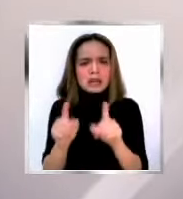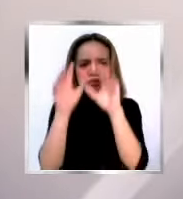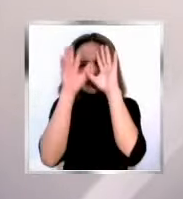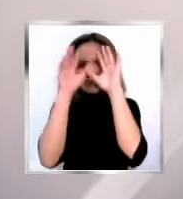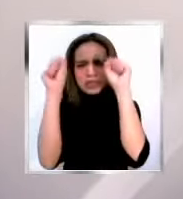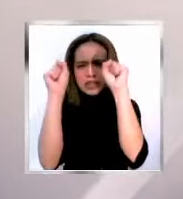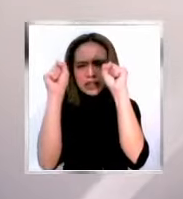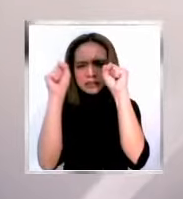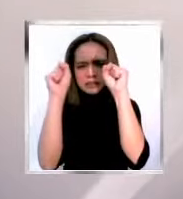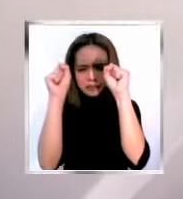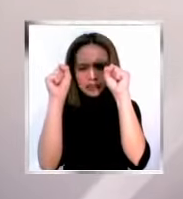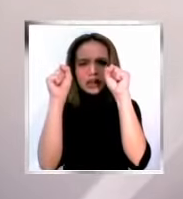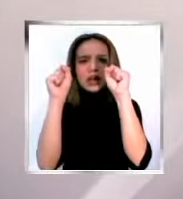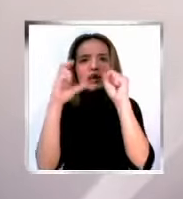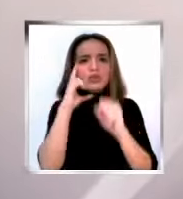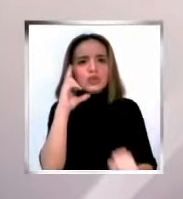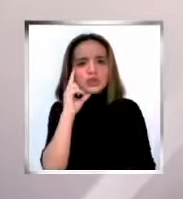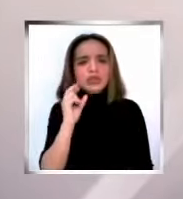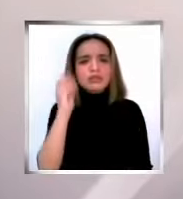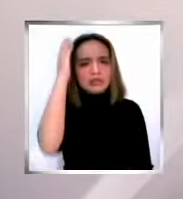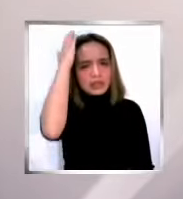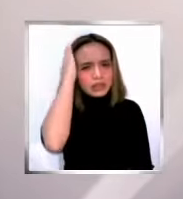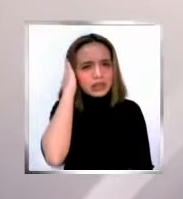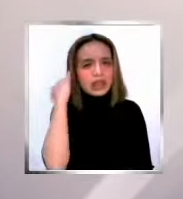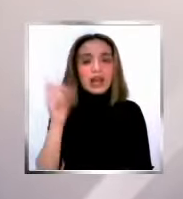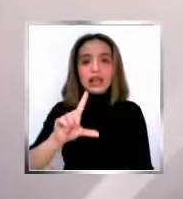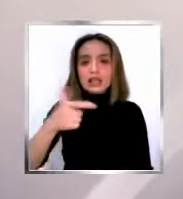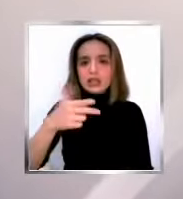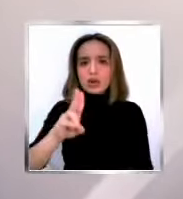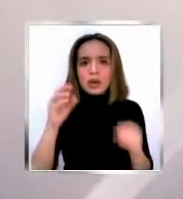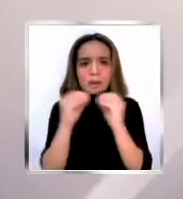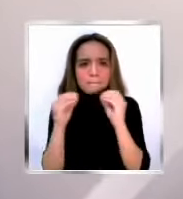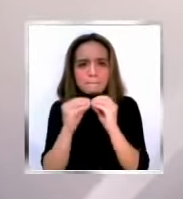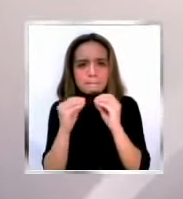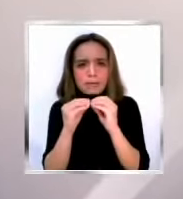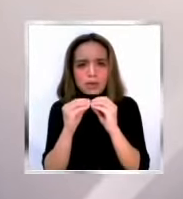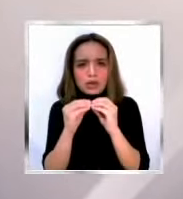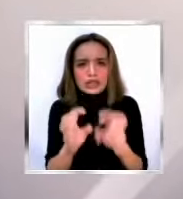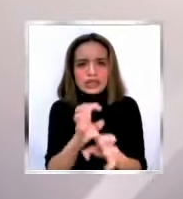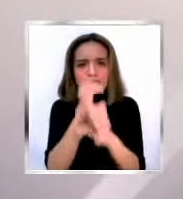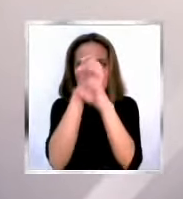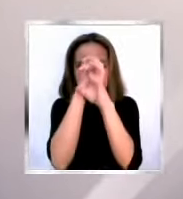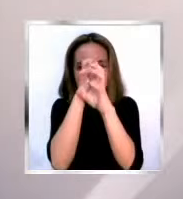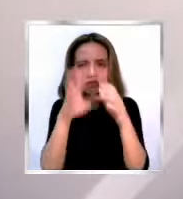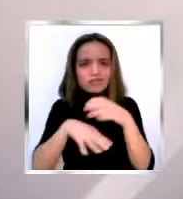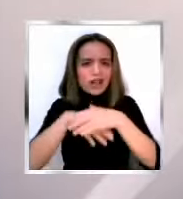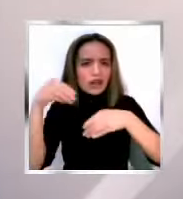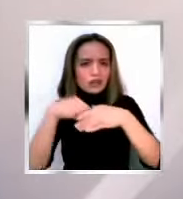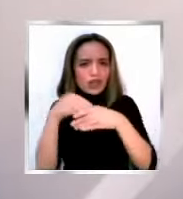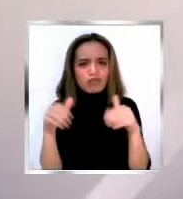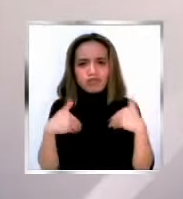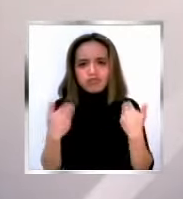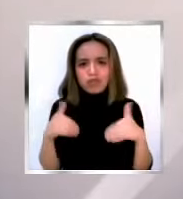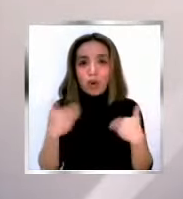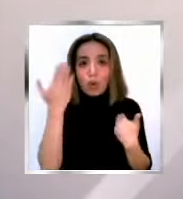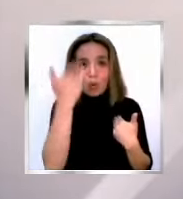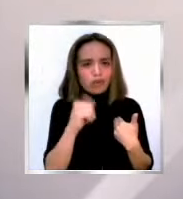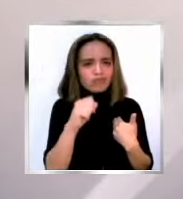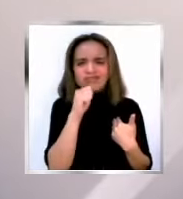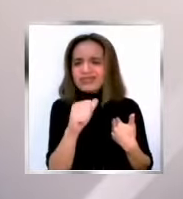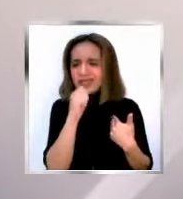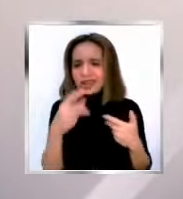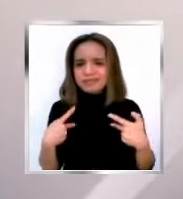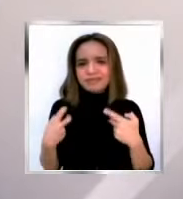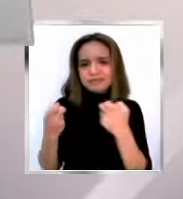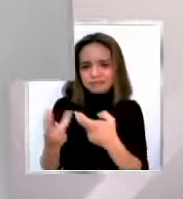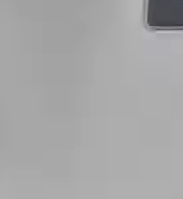lokal na pamahalaan na higpitan ang paglabas ng mga kabataan para iwas hawaan. Yan ang tinutukan ni